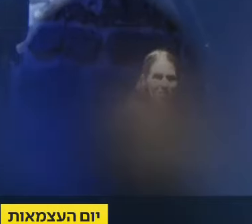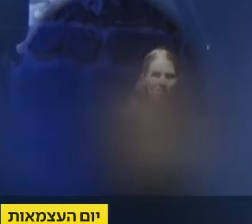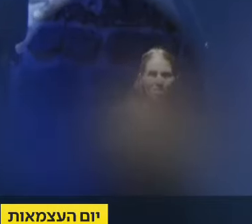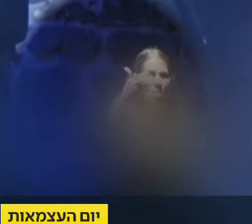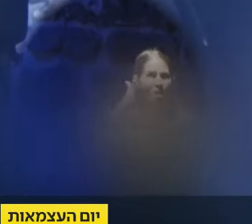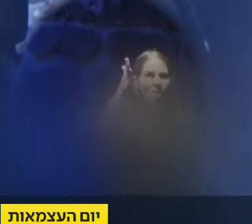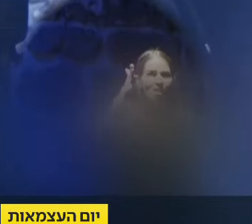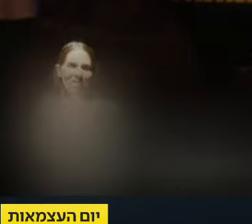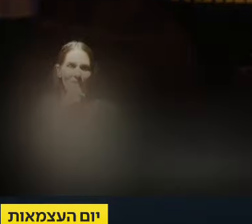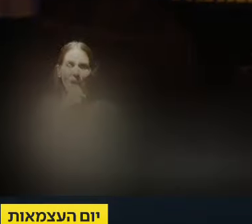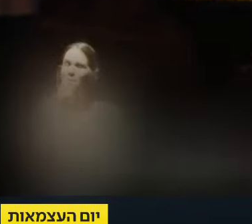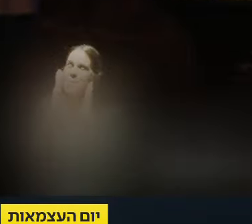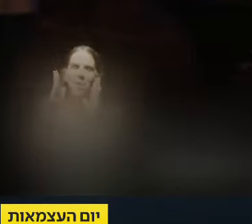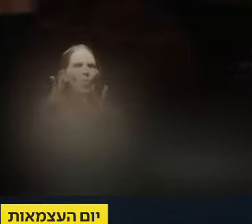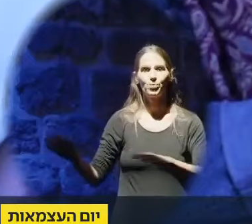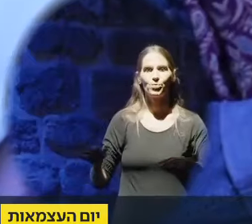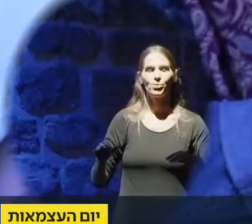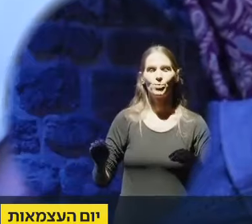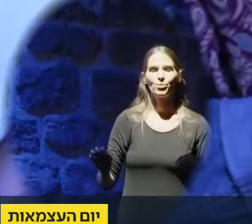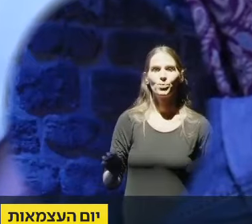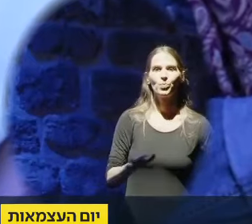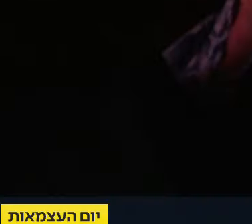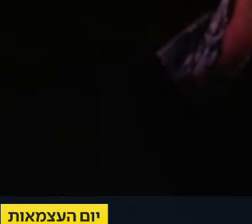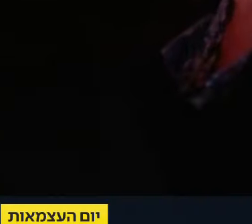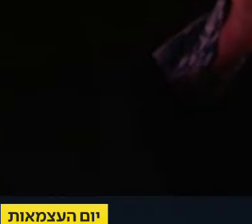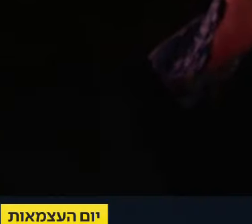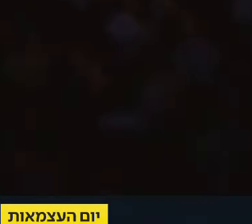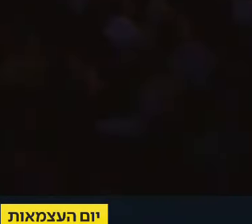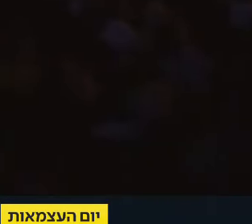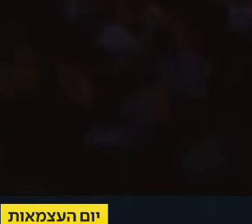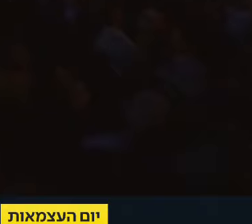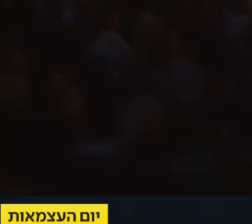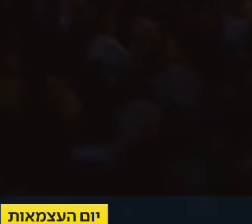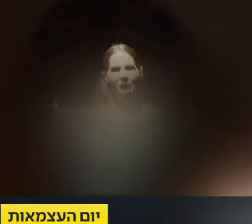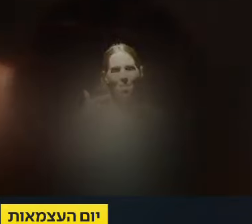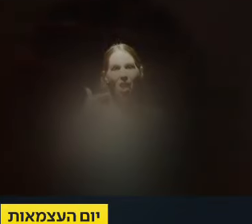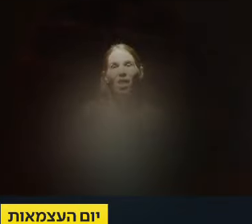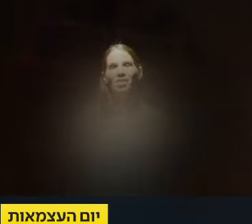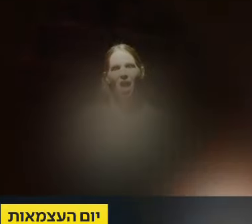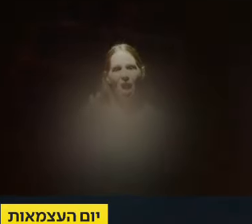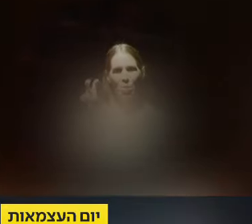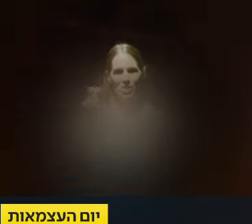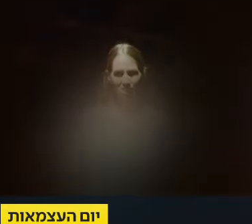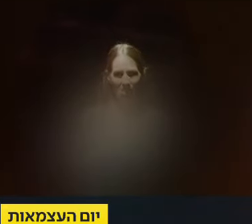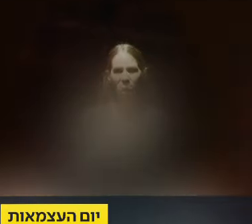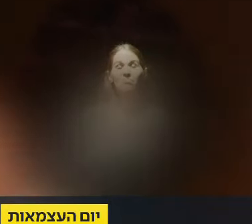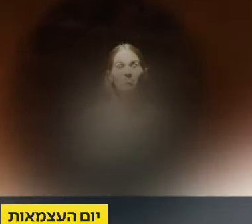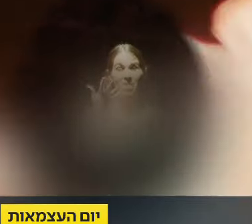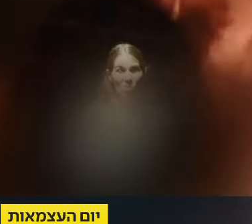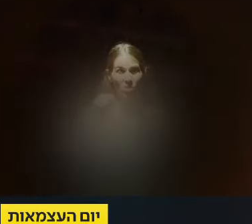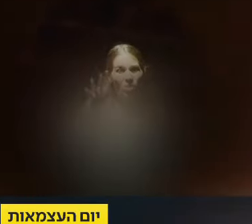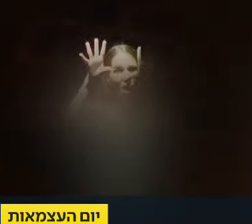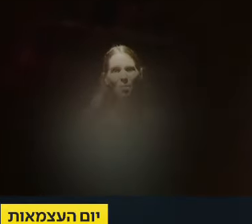טקס חלופי שמארגניו הצהירו שהוא בא לייצג את התקווה לעתיד טוב יותר ולהשבת החטופים. אקבה משואה זו